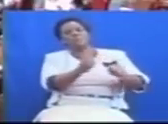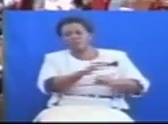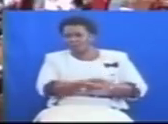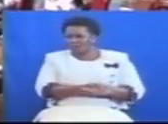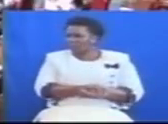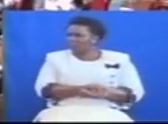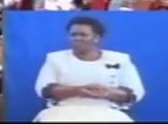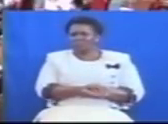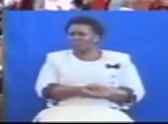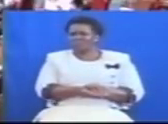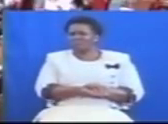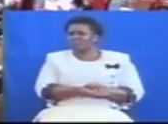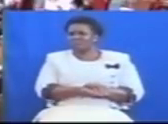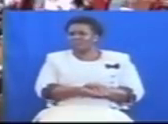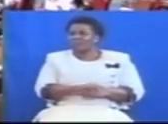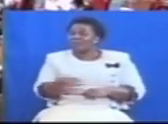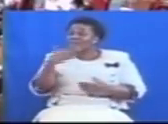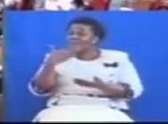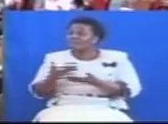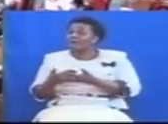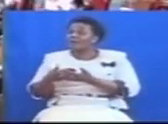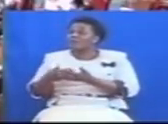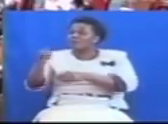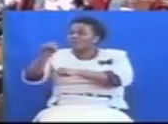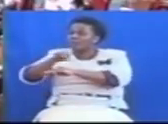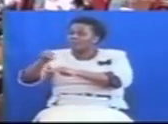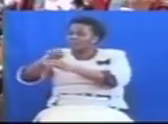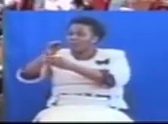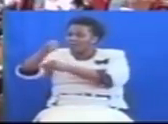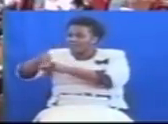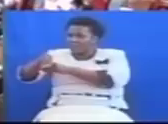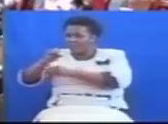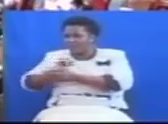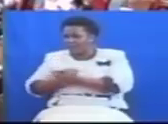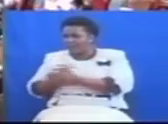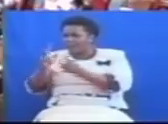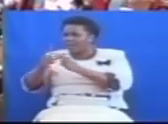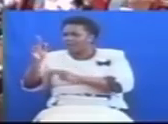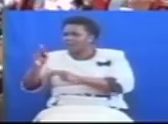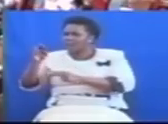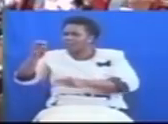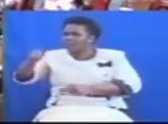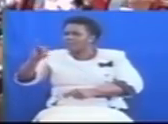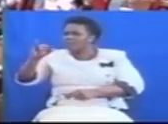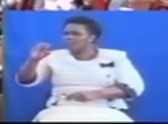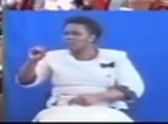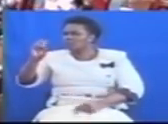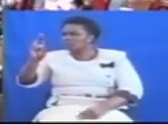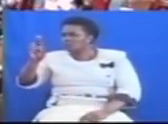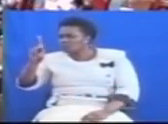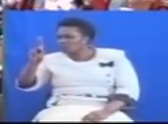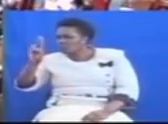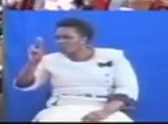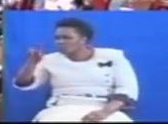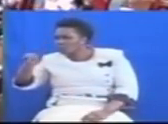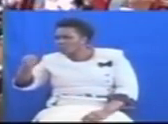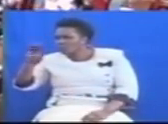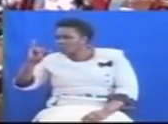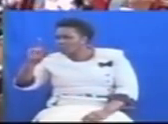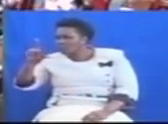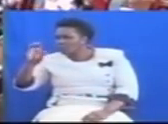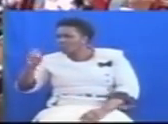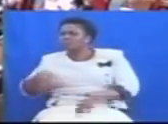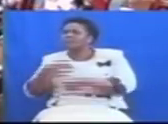zimeathirika katika manispaa ya Mpanda ni kata ya Misunkumilo ambao waliondolewa na jeshi, lakini kata ya Shano ambao walipisha